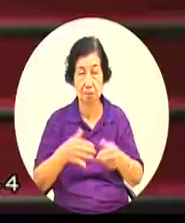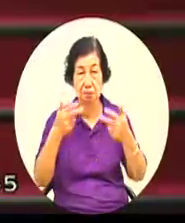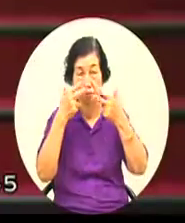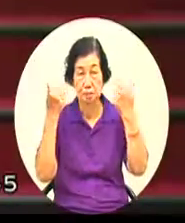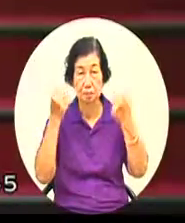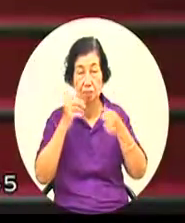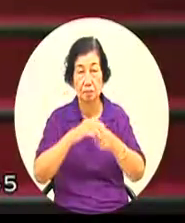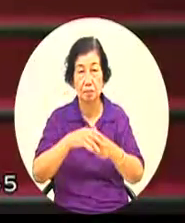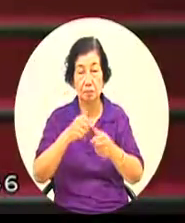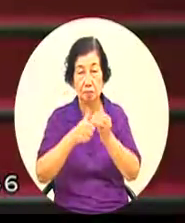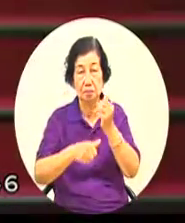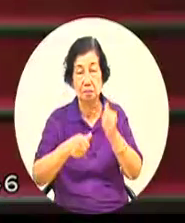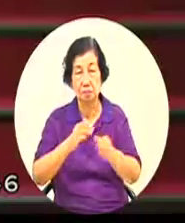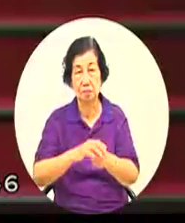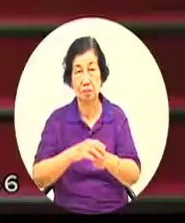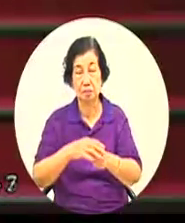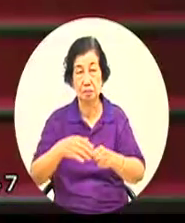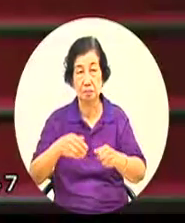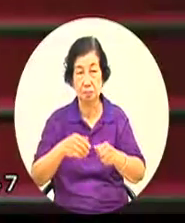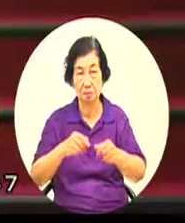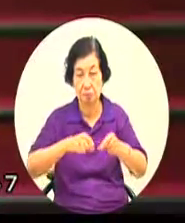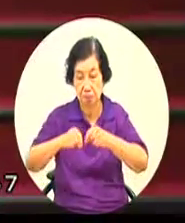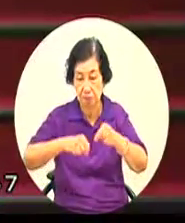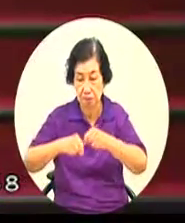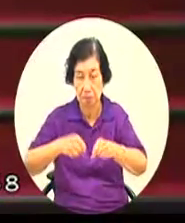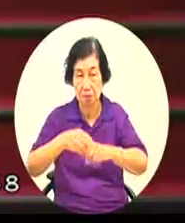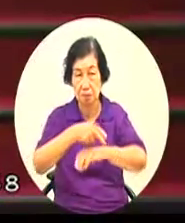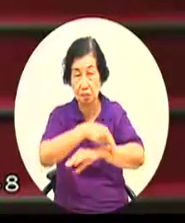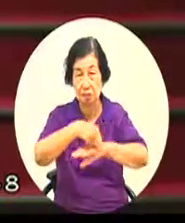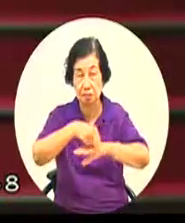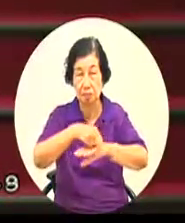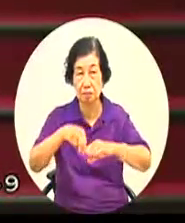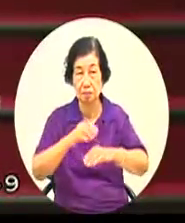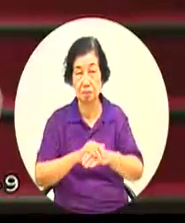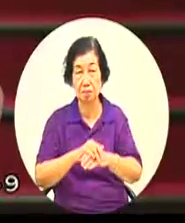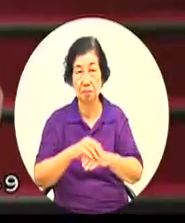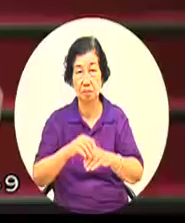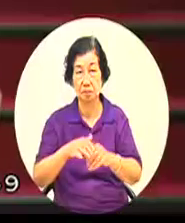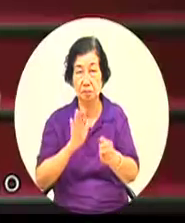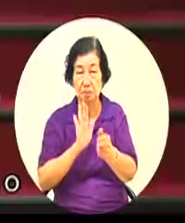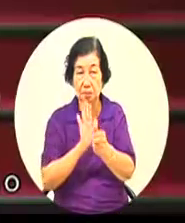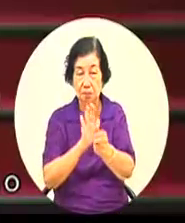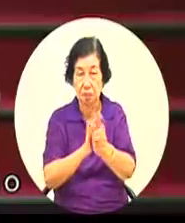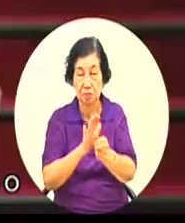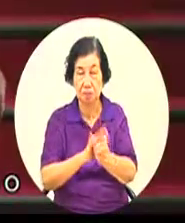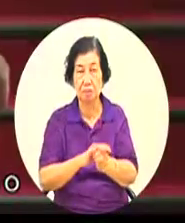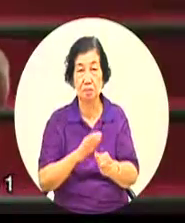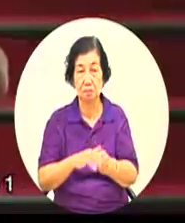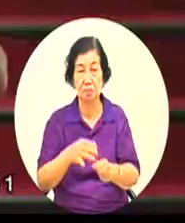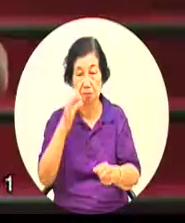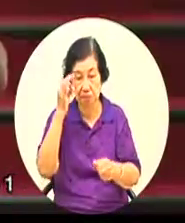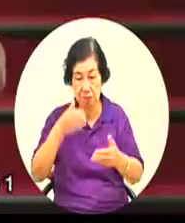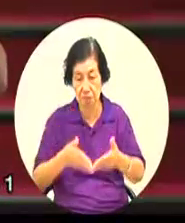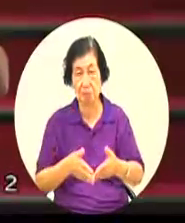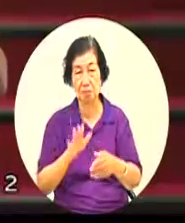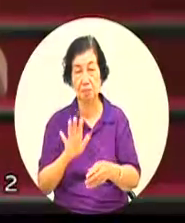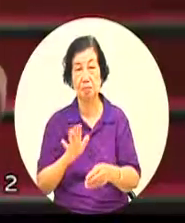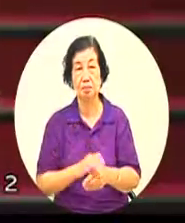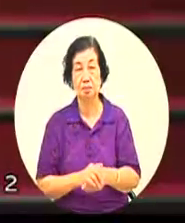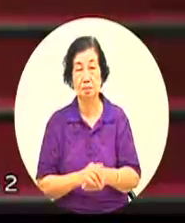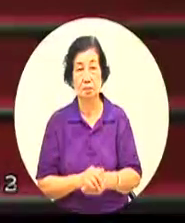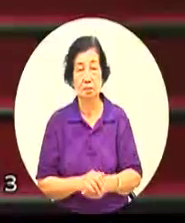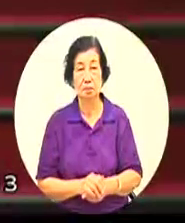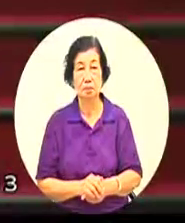跟推动的这个方向是非常重视了哈，但是有些事情我必须在这里再做一